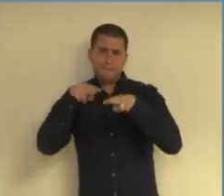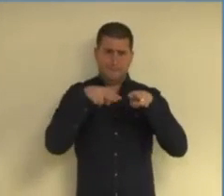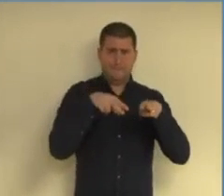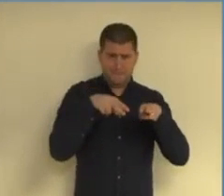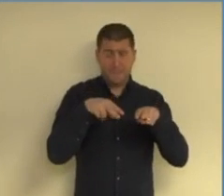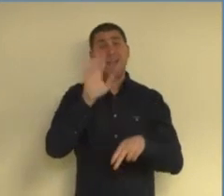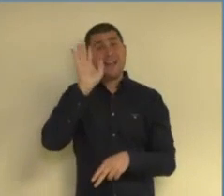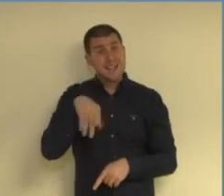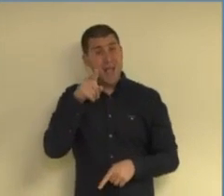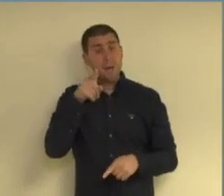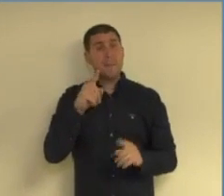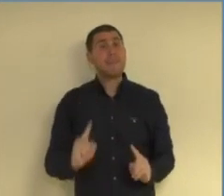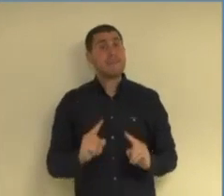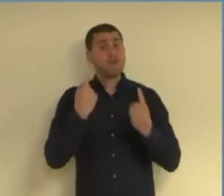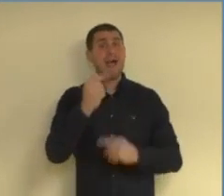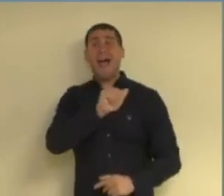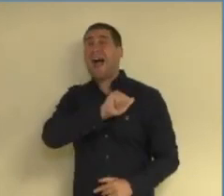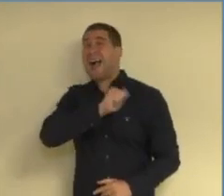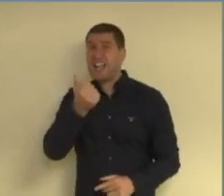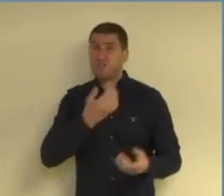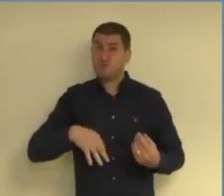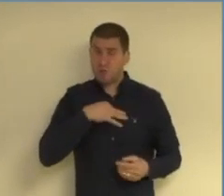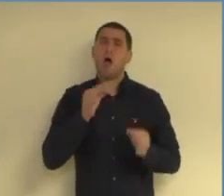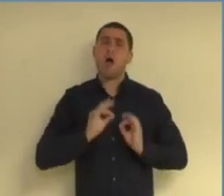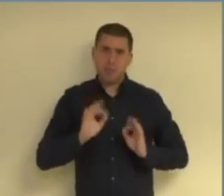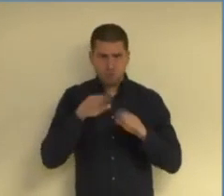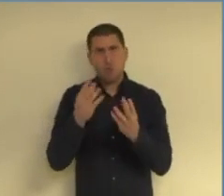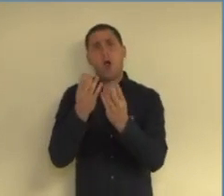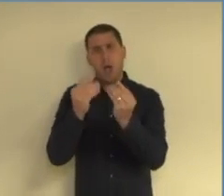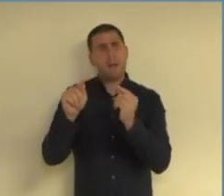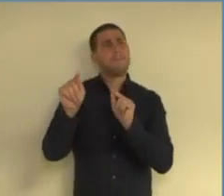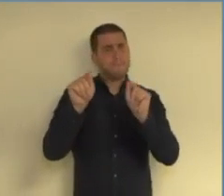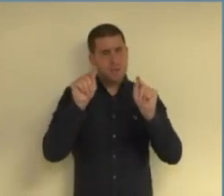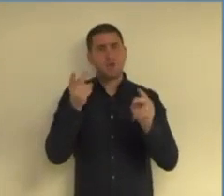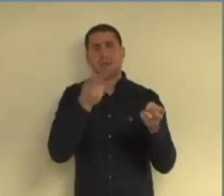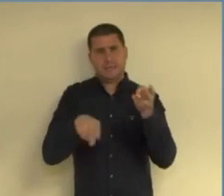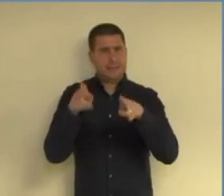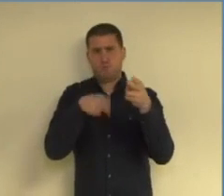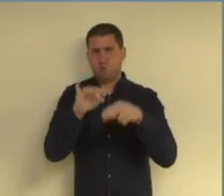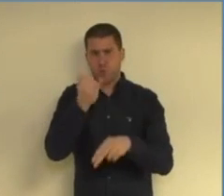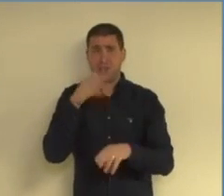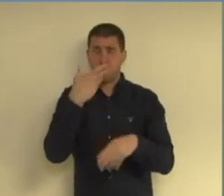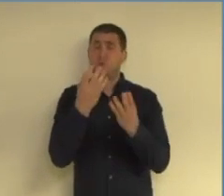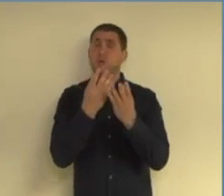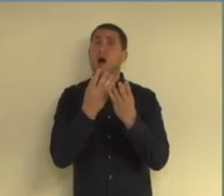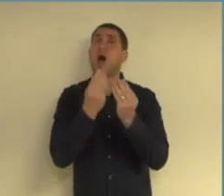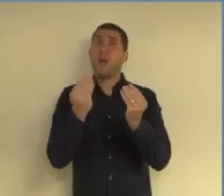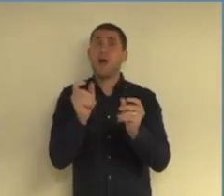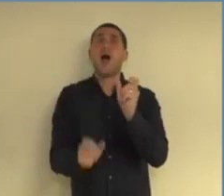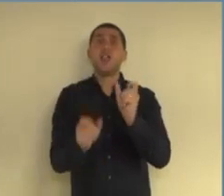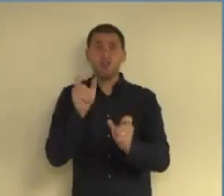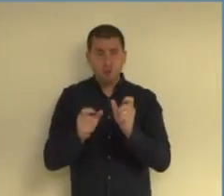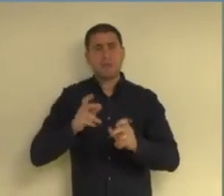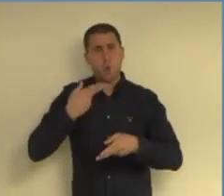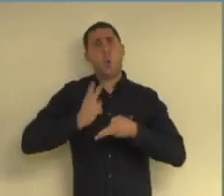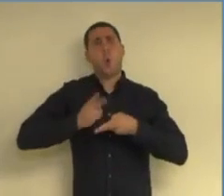גם התרחישים הטובים שלנו עדיין יהיו אנשים לא מעטים שימותו, יהיו אנשים רבים עוד